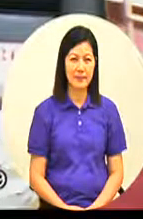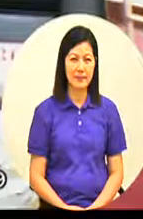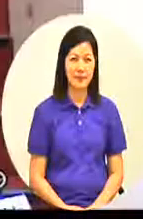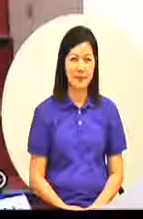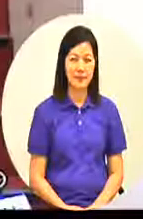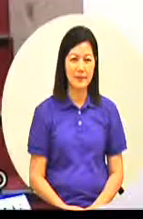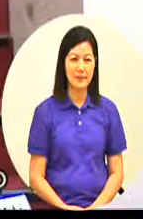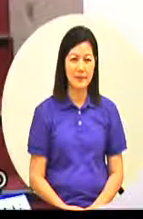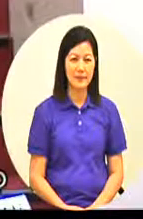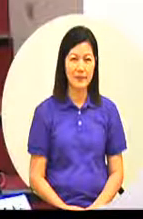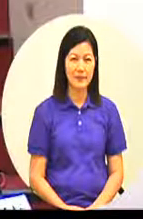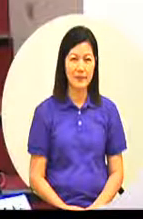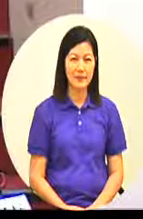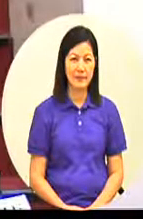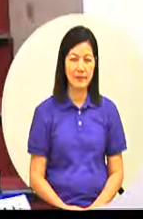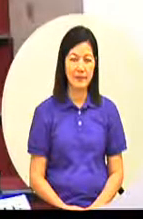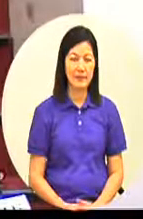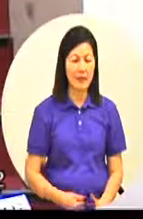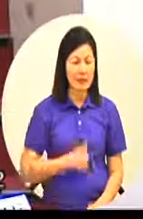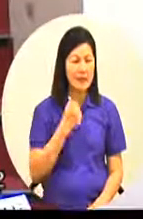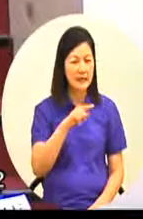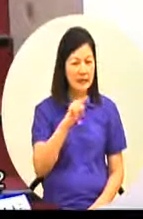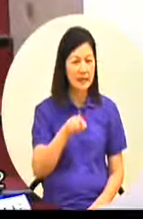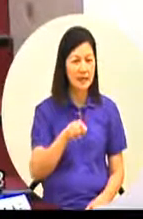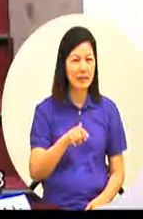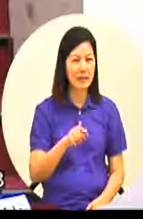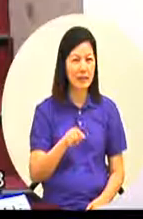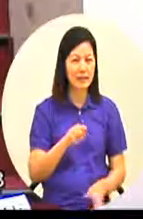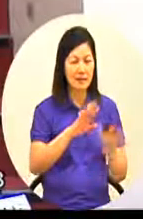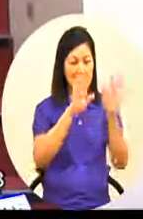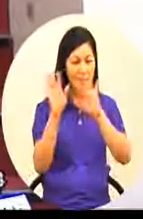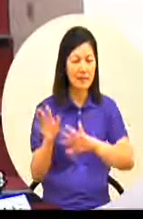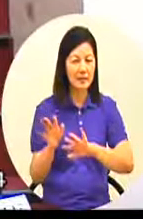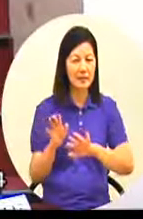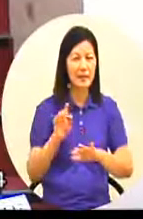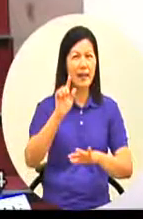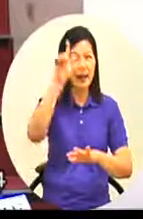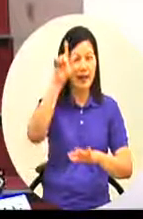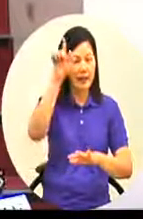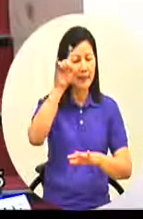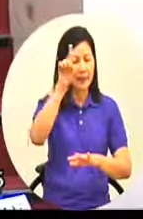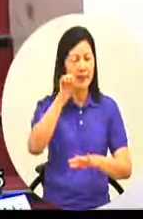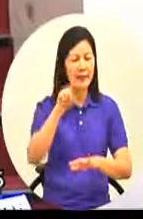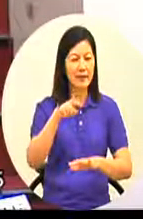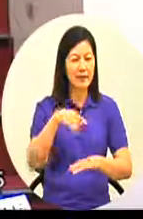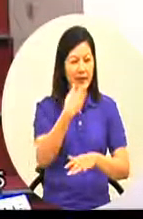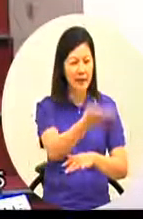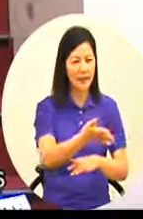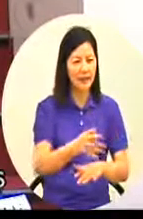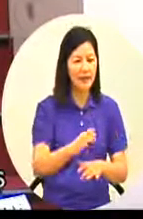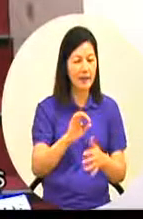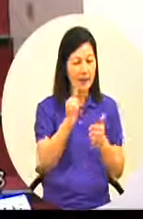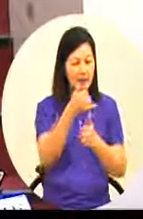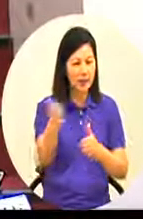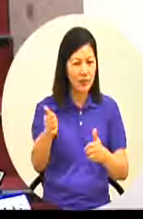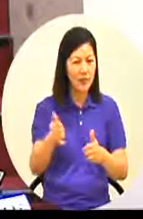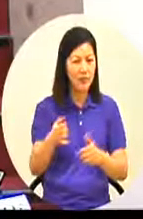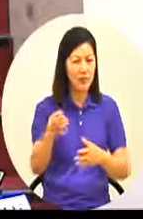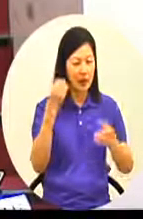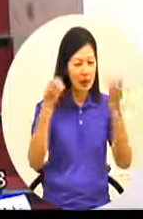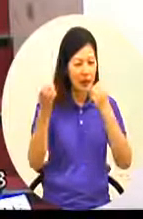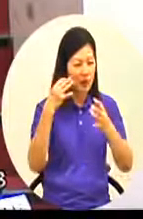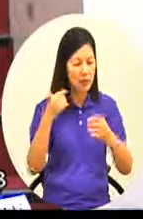有啦，其实我相信这个是从天要给咱议员吼来做这个提醒甲发声，啊，我相信我